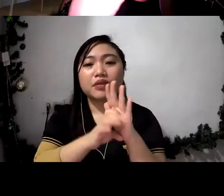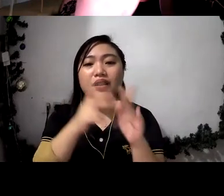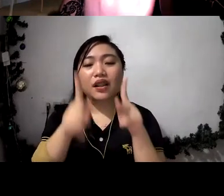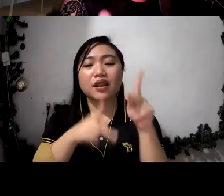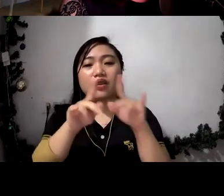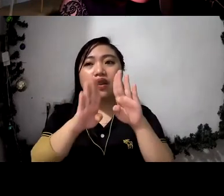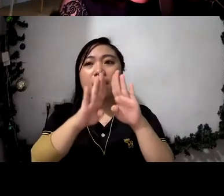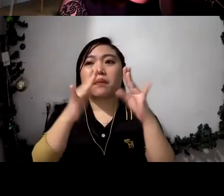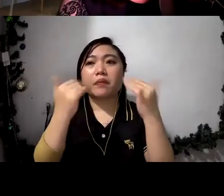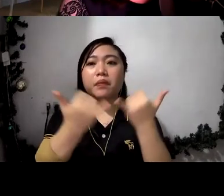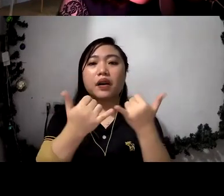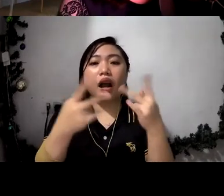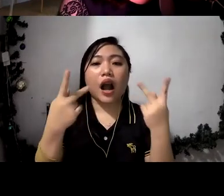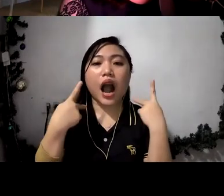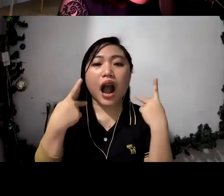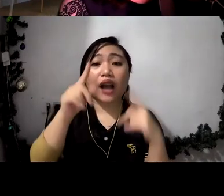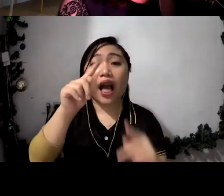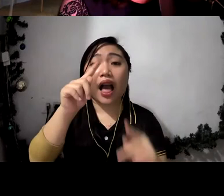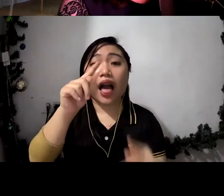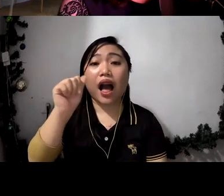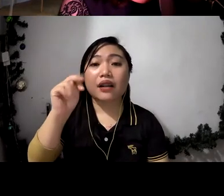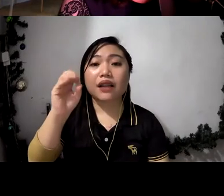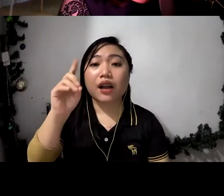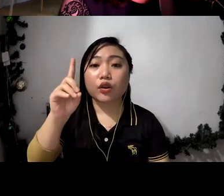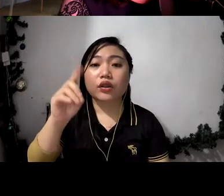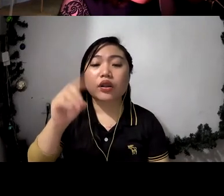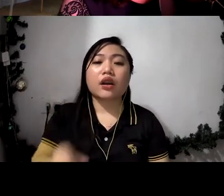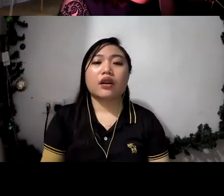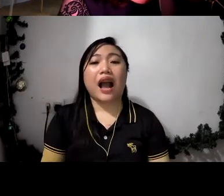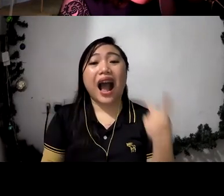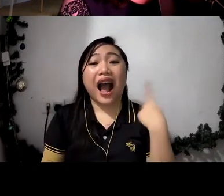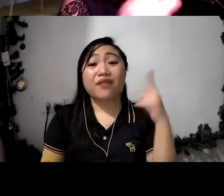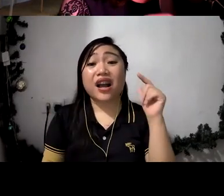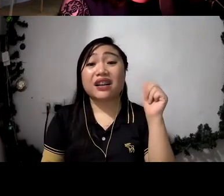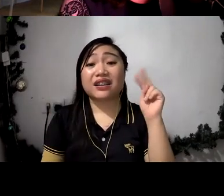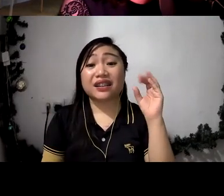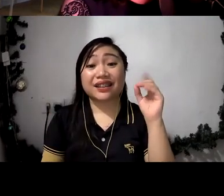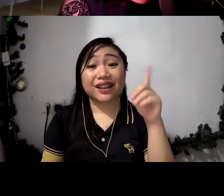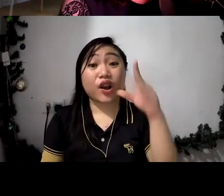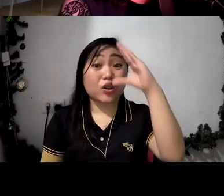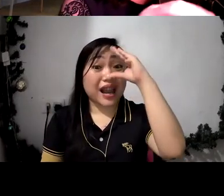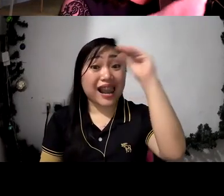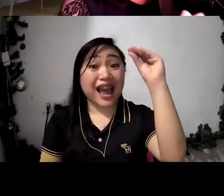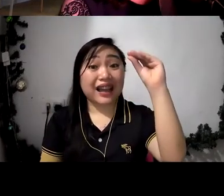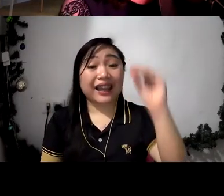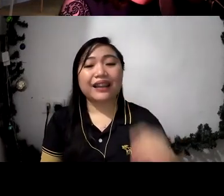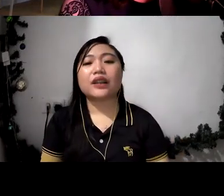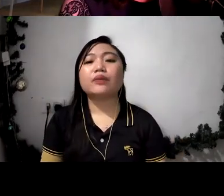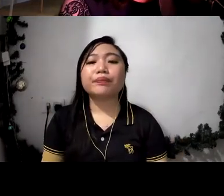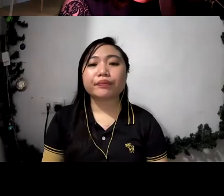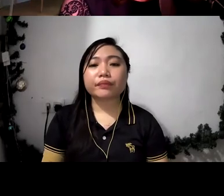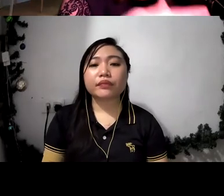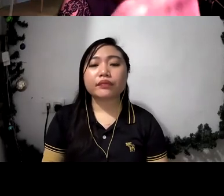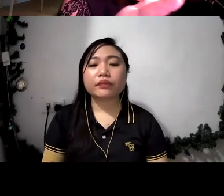tayong tinatawag na barangay tanod. Ano, karamihan sa mga barangay tanod ay mga lalaki. Diba? Yun yung karamihan.